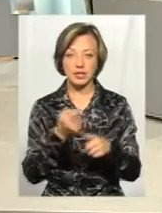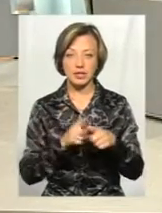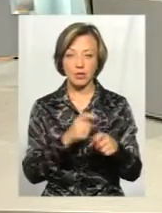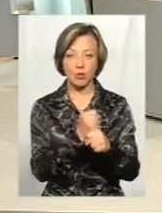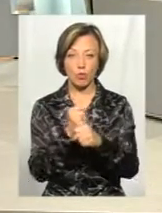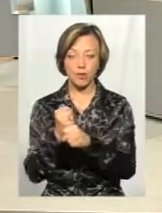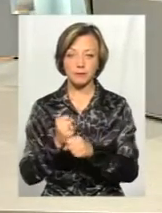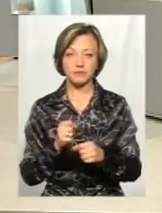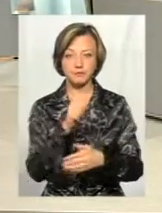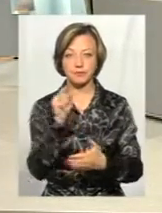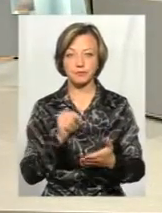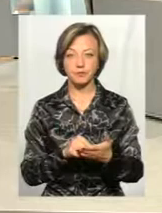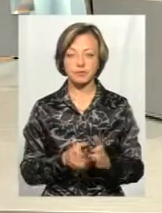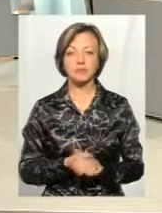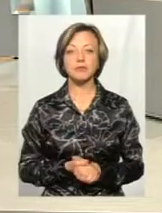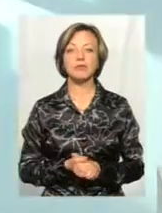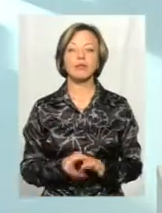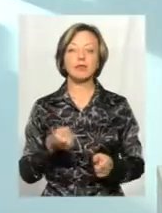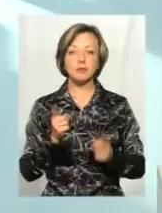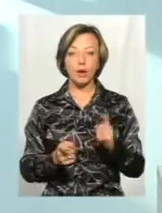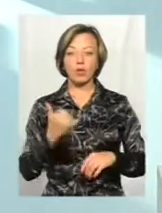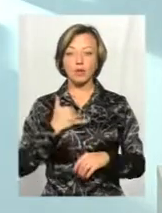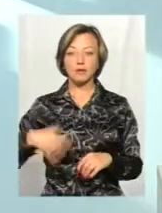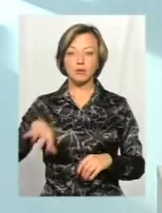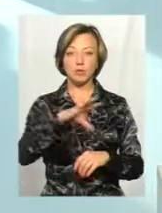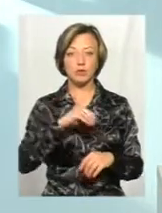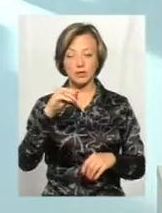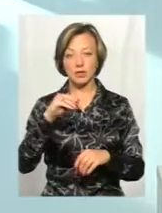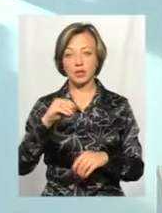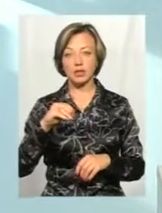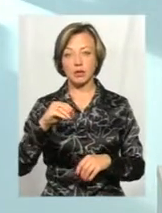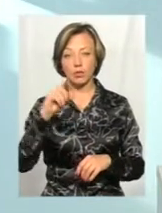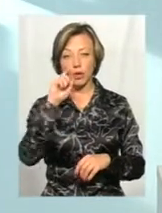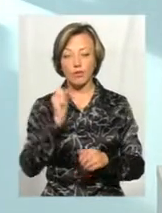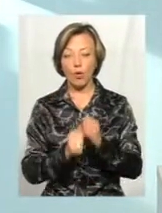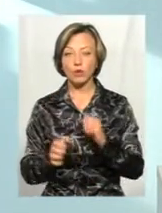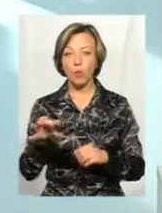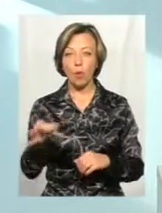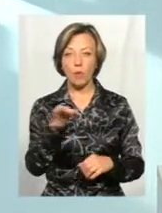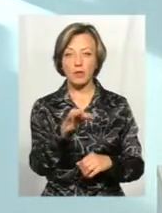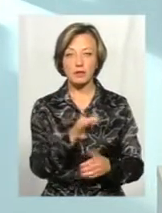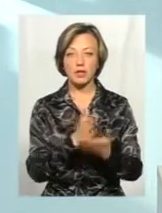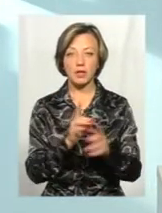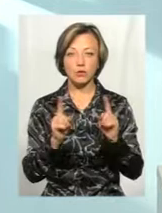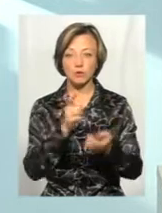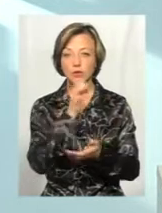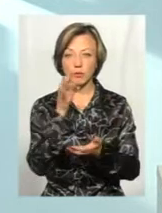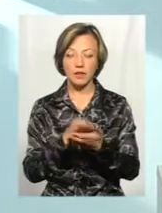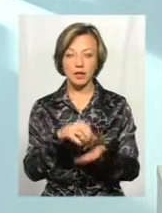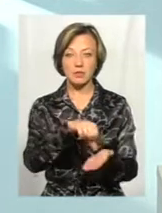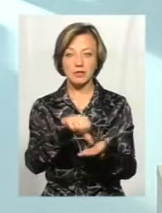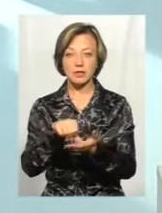робіт? Ну, насправді, у нас по всій території нашої держави, в кожній області є дуже відповідальні представники,